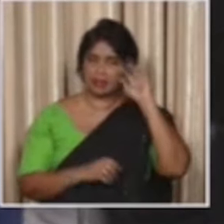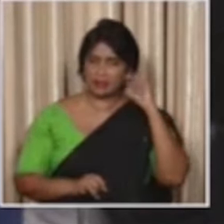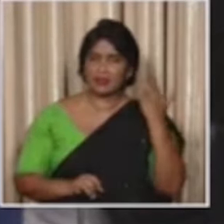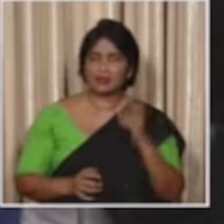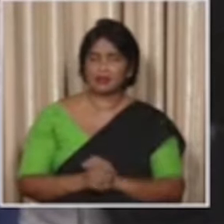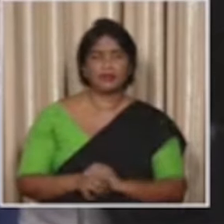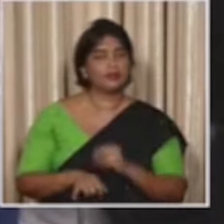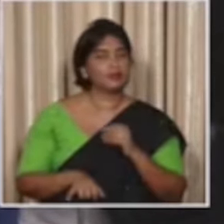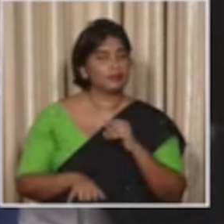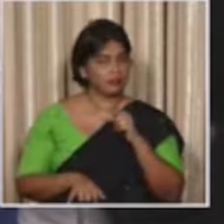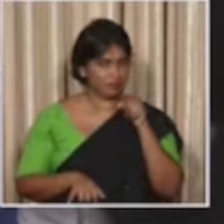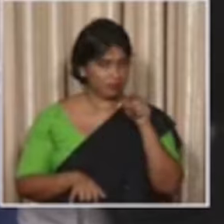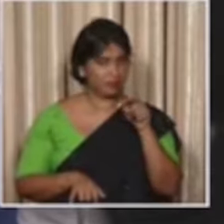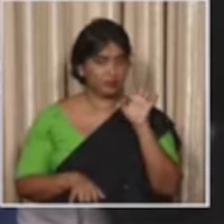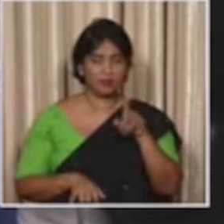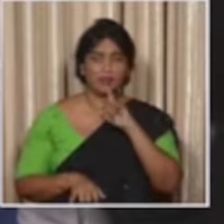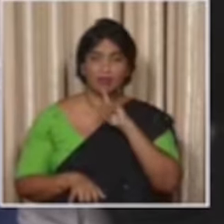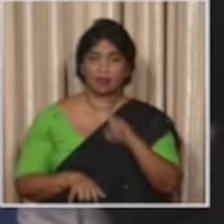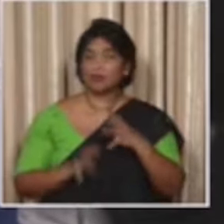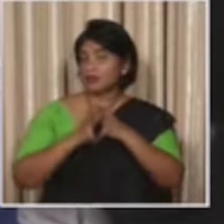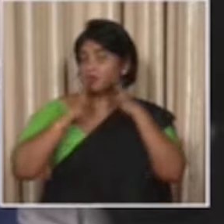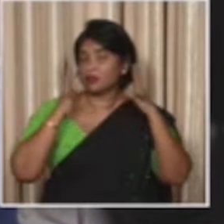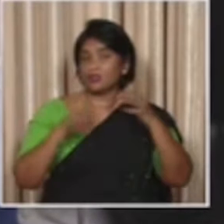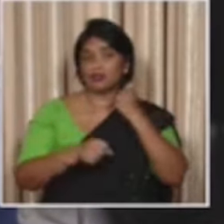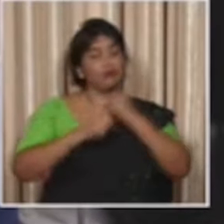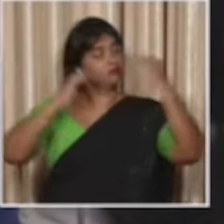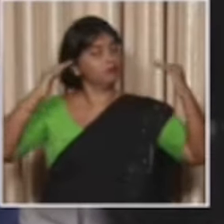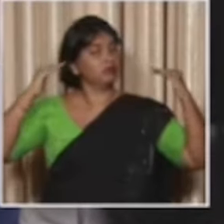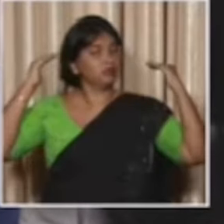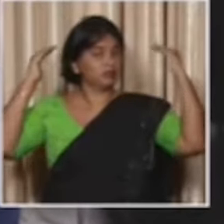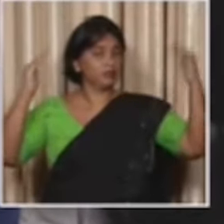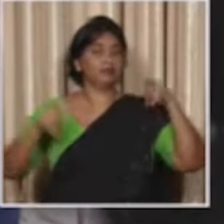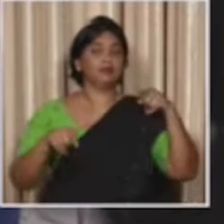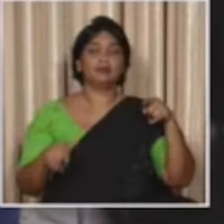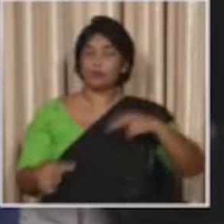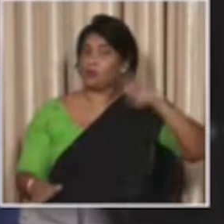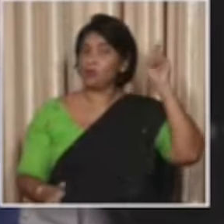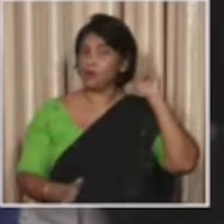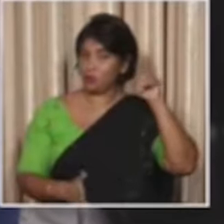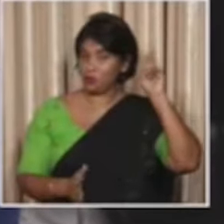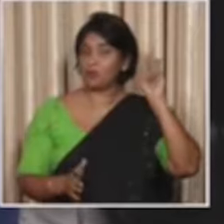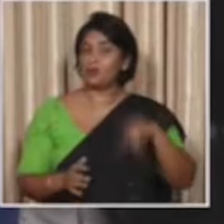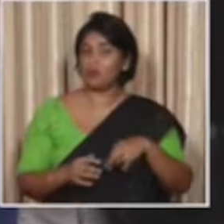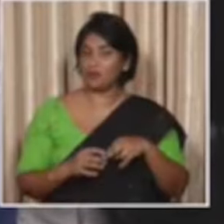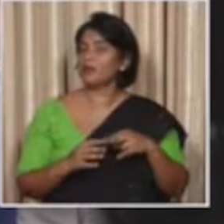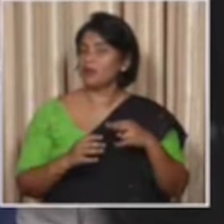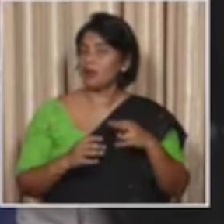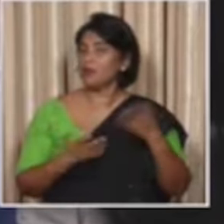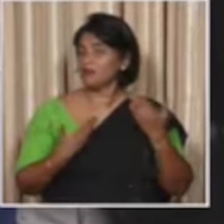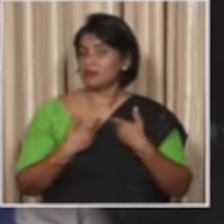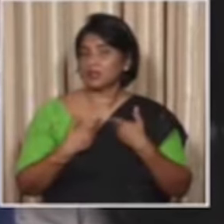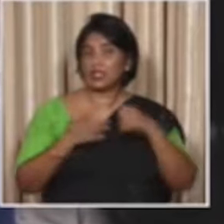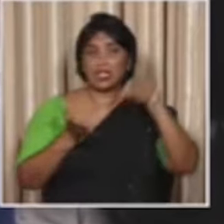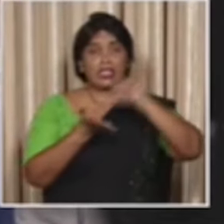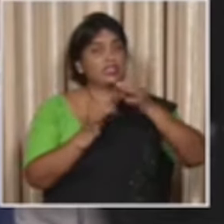හරි මෙතුමා කියනවා මේක විශාල රාජතාන්ත්‍රික මේ ජයග්‍රහණයක්ලු මොකද මේ අපේ